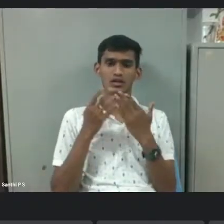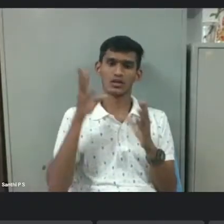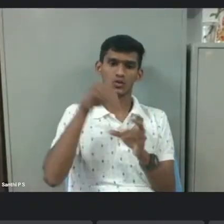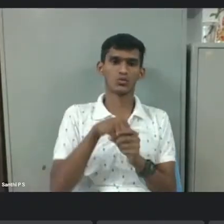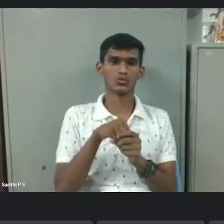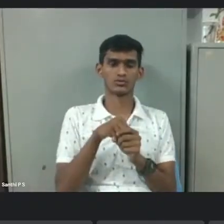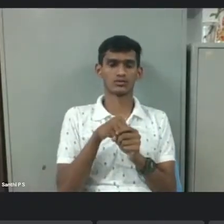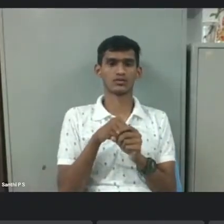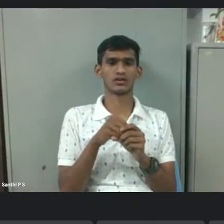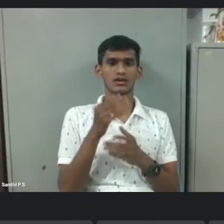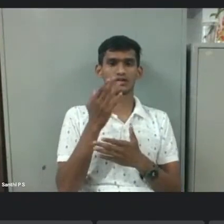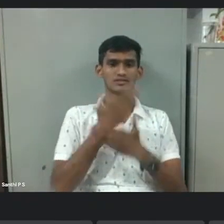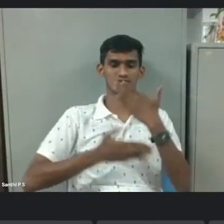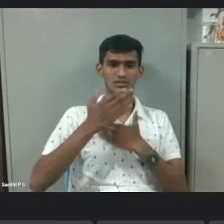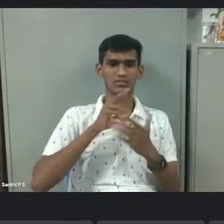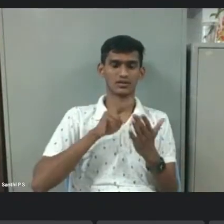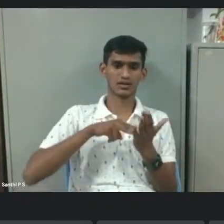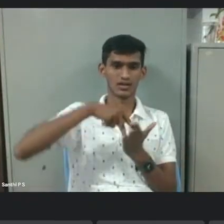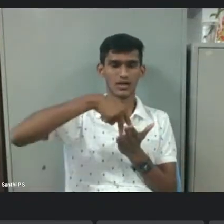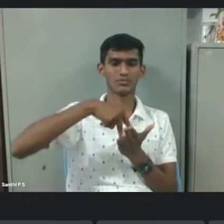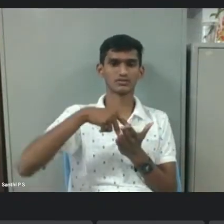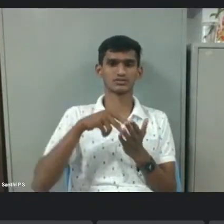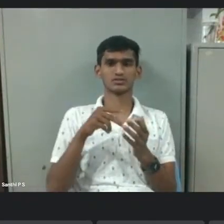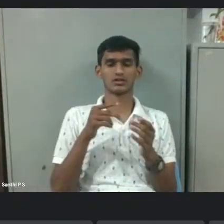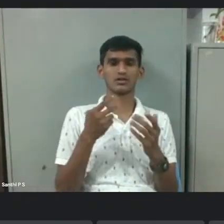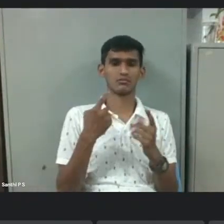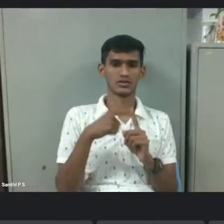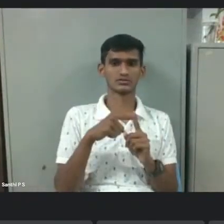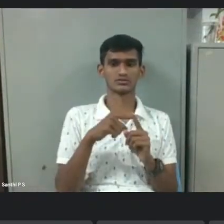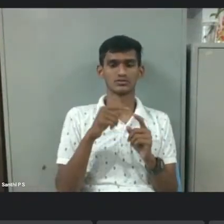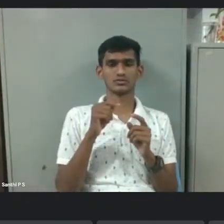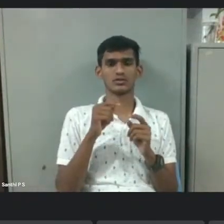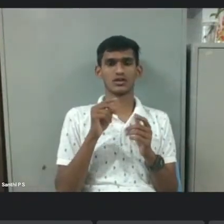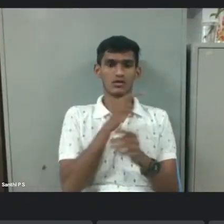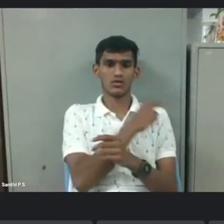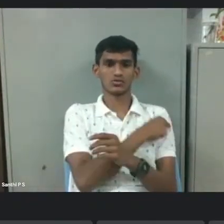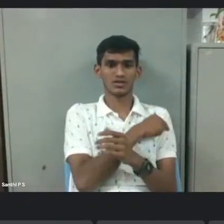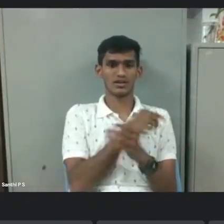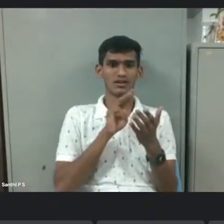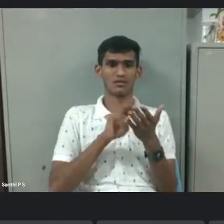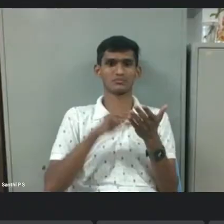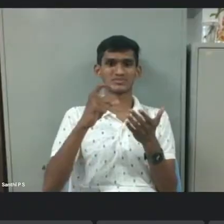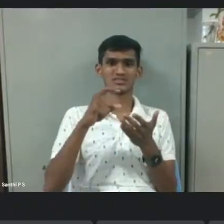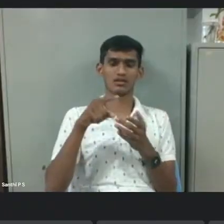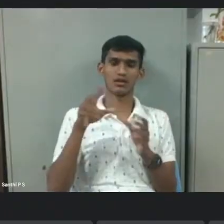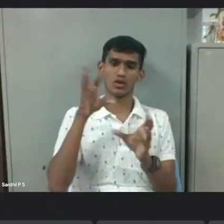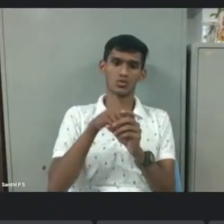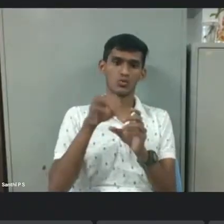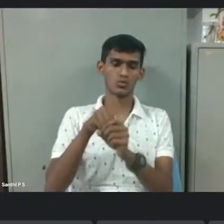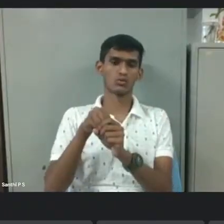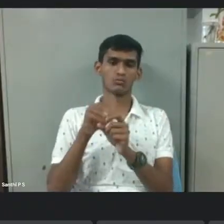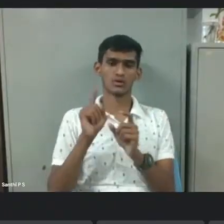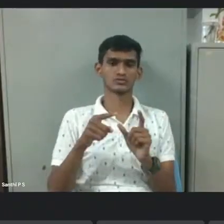മെഡിസിൻ ആൻഡ് റീഹാബിലിറ്റേഷൻ ഡിപ്പാർട്ട്മെന്റും അതിന്റെ സംവിധാനങ്ങളും എല്ലാ മെഡിക്കൽ കോളേജിലും ഉണ്ടാവണം എന്നൊക്കെ പറഞ്ഞിരുന്നു. പിന്നീട് 1 വർഷം